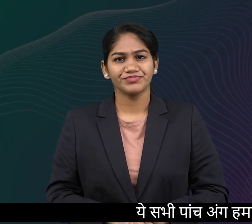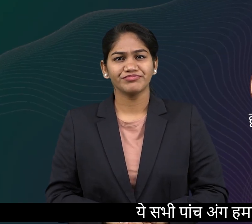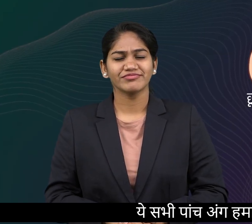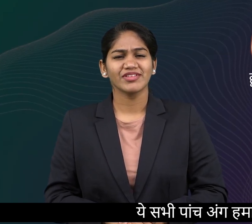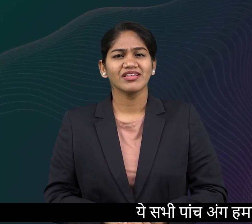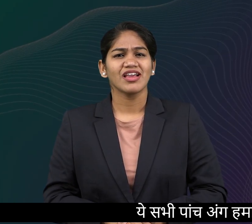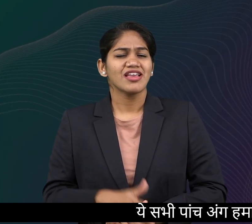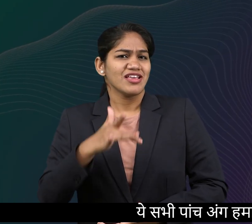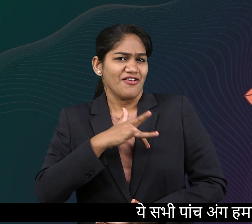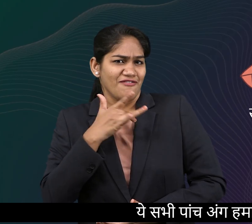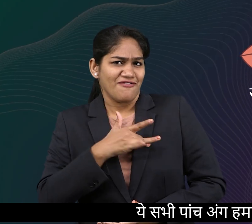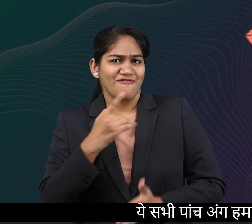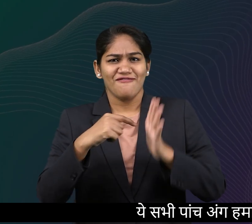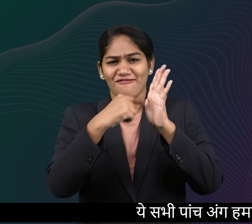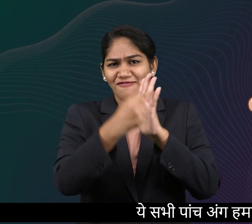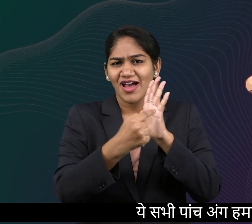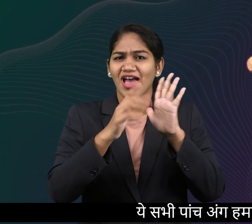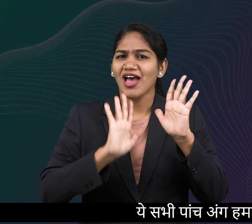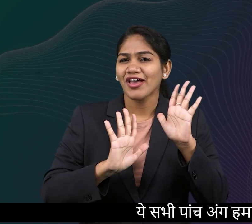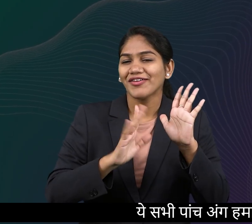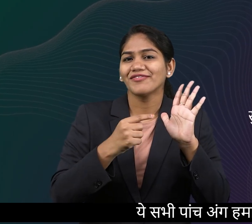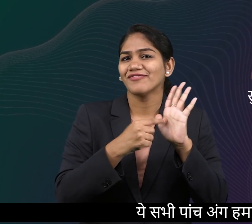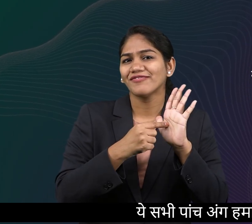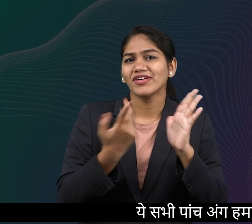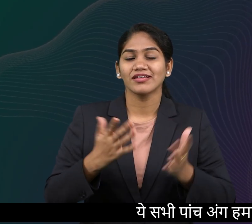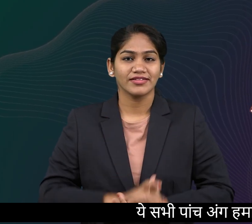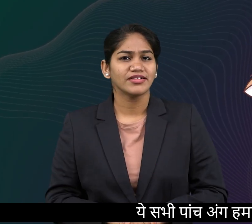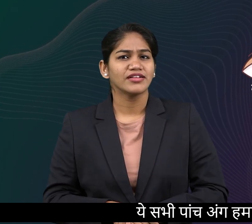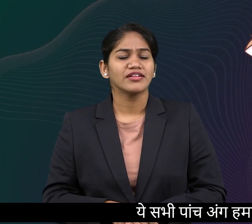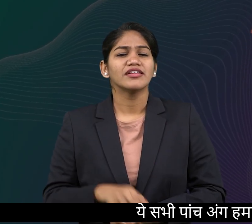ये सभी 5 अंग हमारे शरीर की ज्ञानेंद्रियां कहलाती हैं।